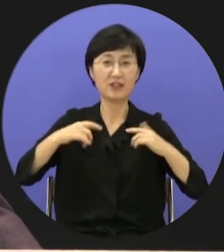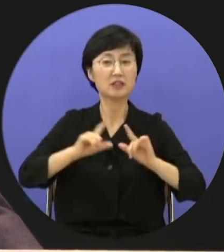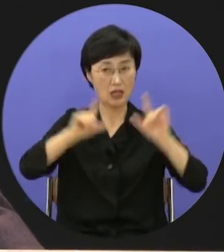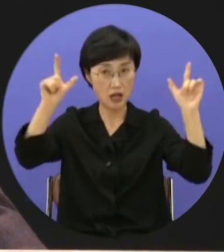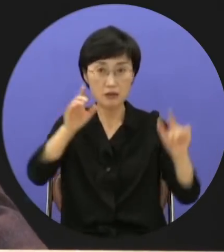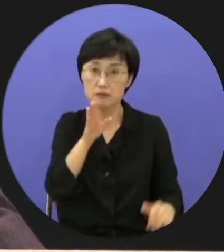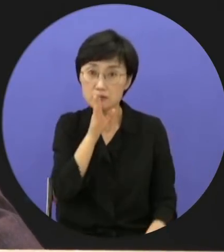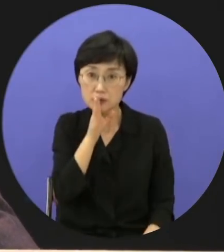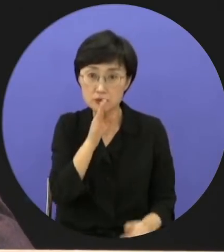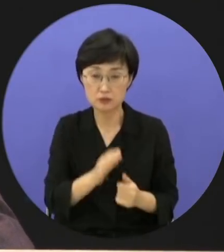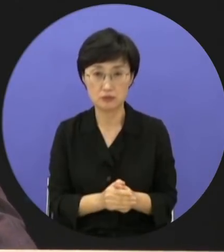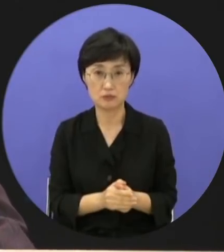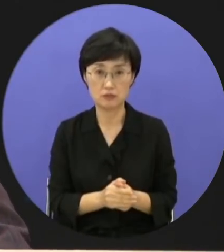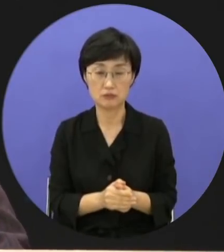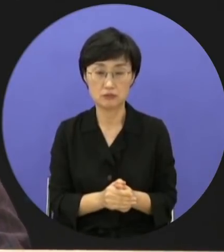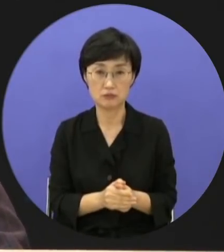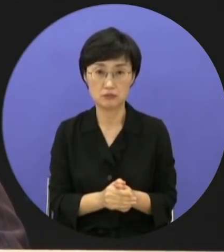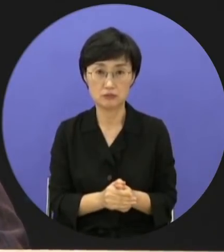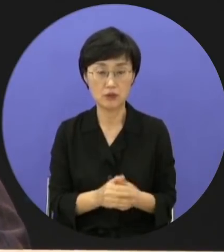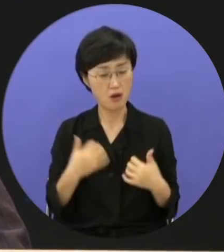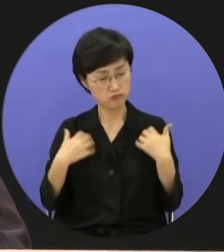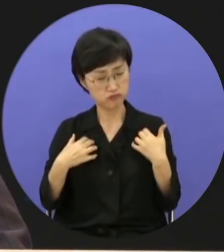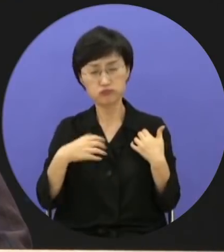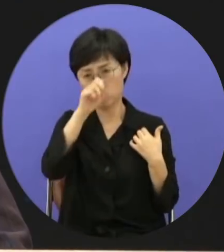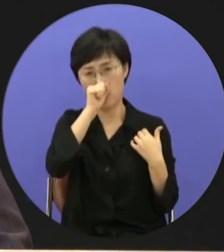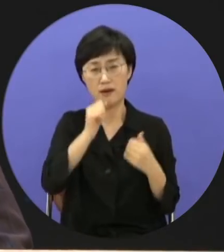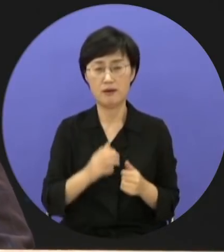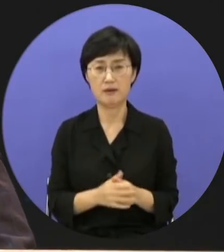that. 나쁠 거 없어요. There's nothing wrong with that.